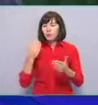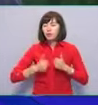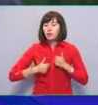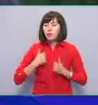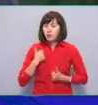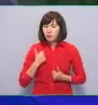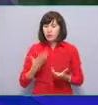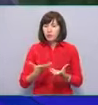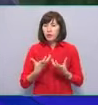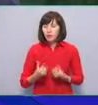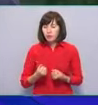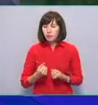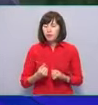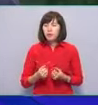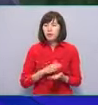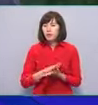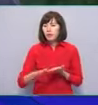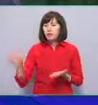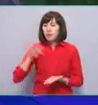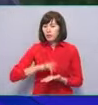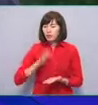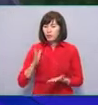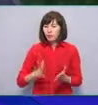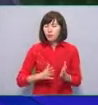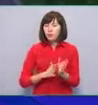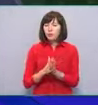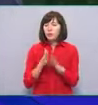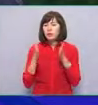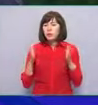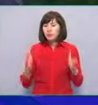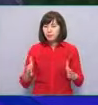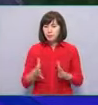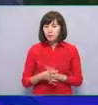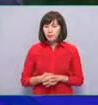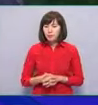даңқын алады. Ең таза қала болады. Ең өндіріс дамыған